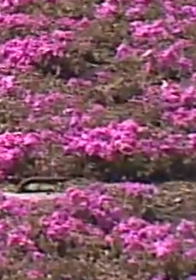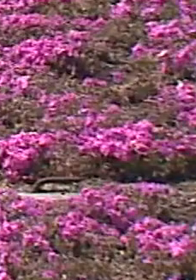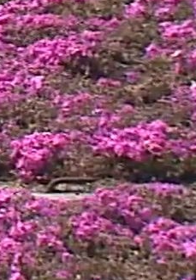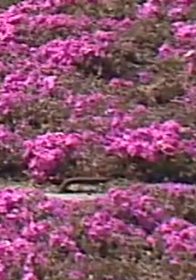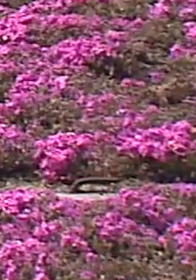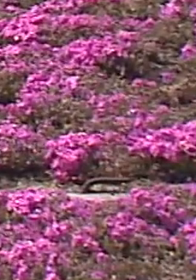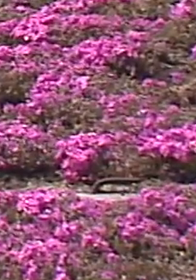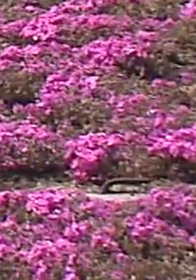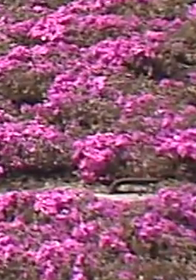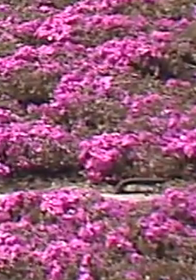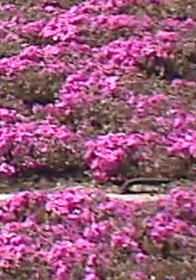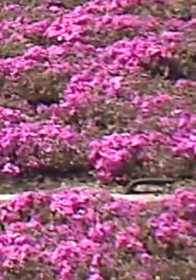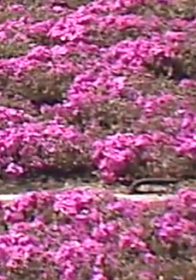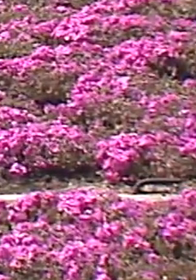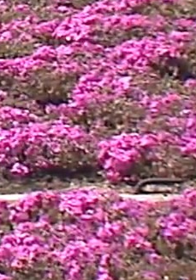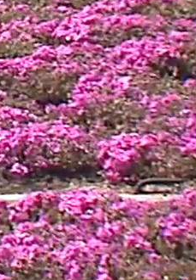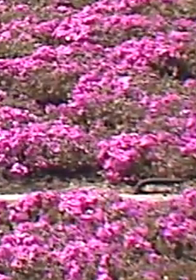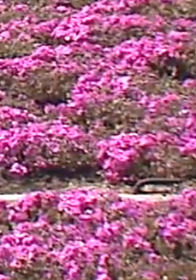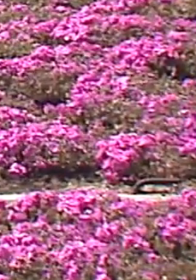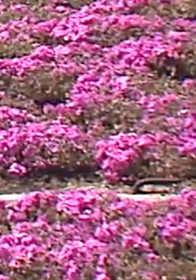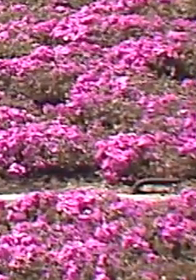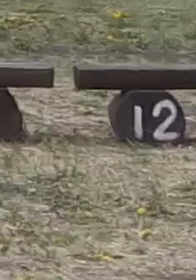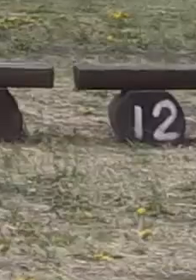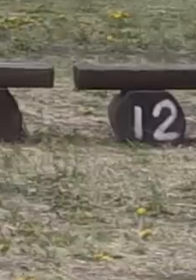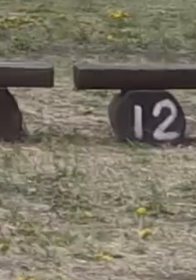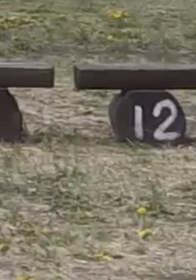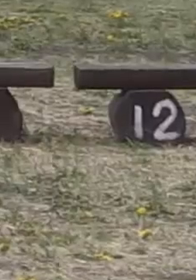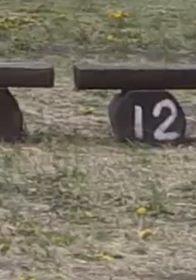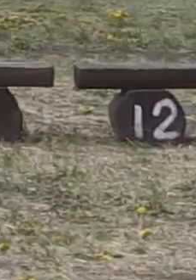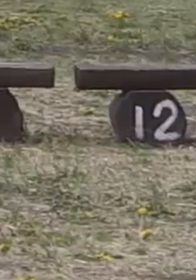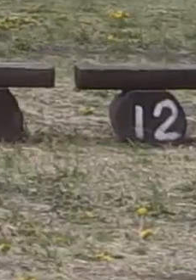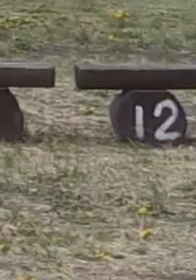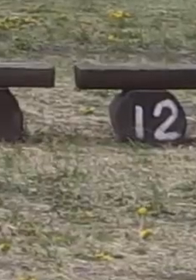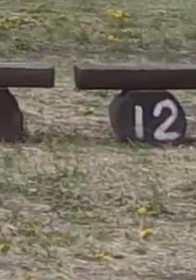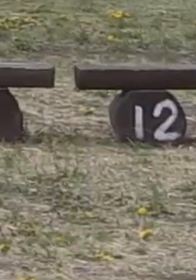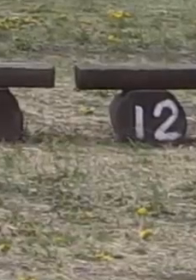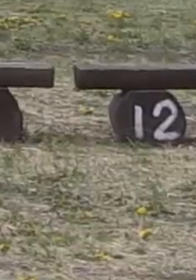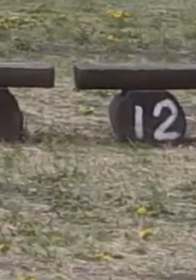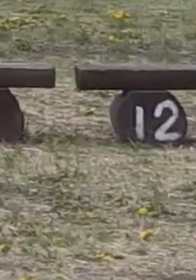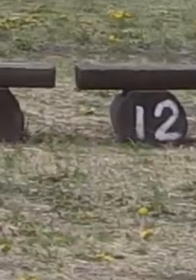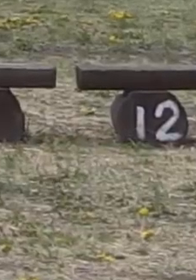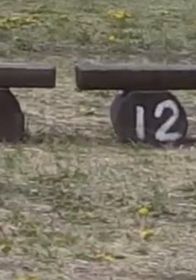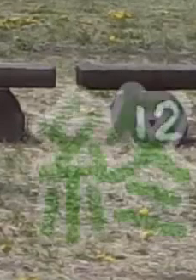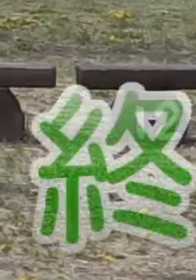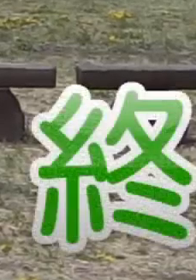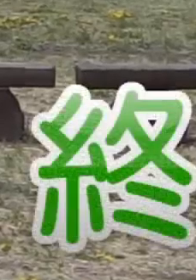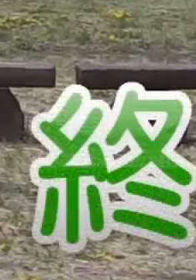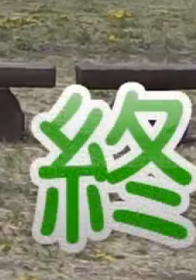この番組は高崎市の企画提供でお送りしました。